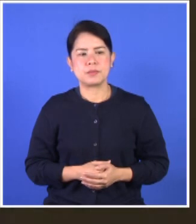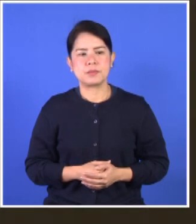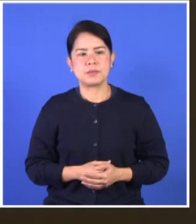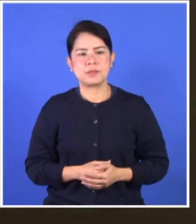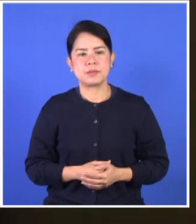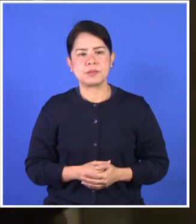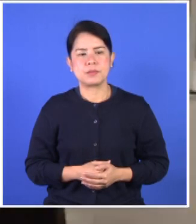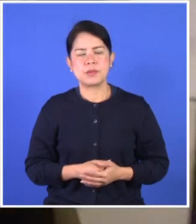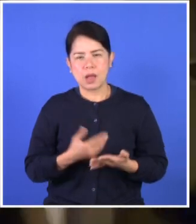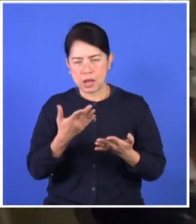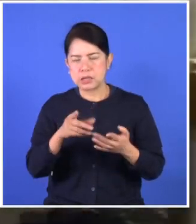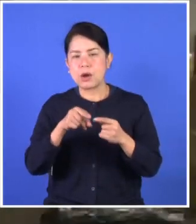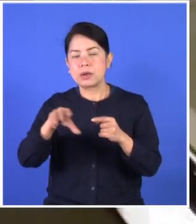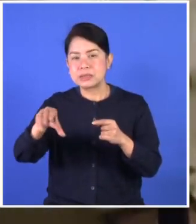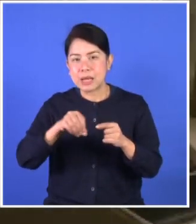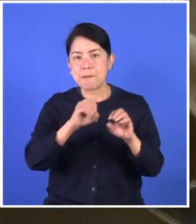ไปนอกบ้านเถอะเด้อ เ